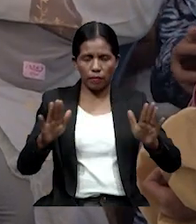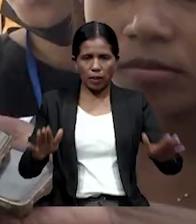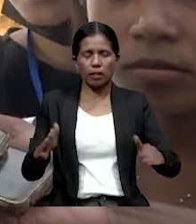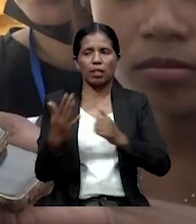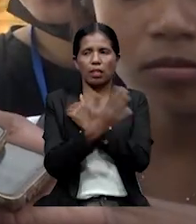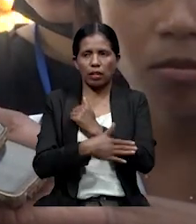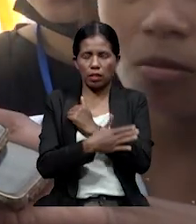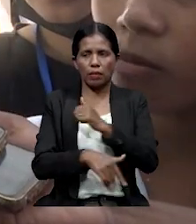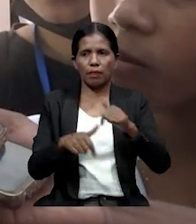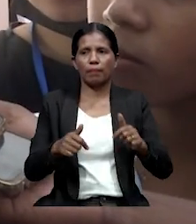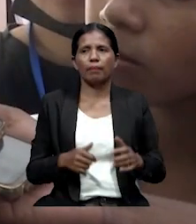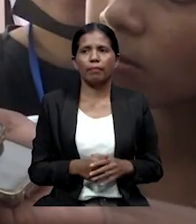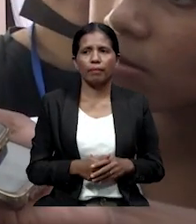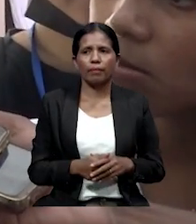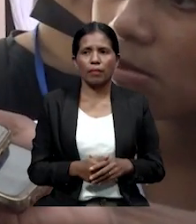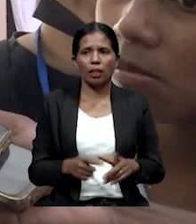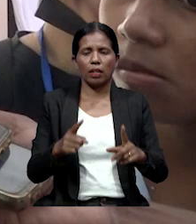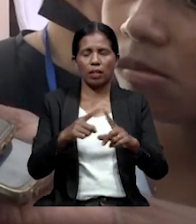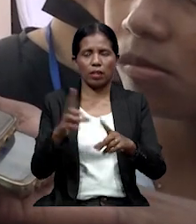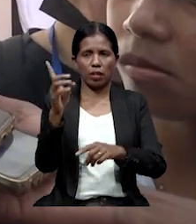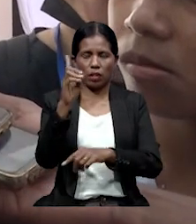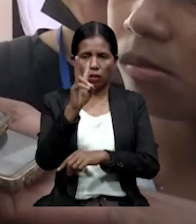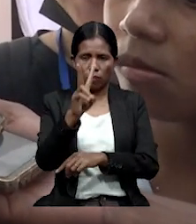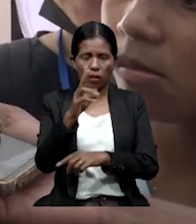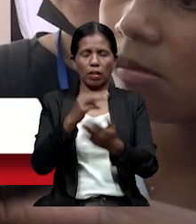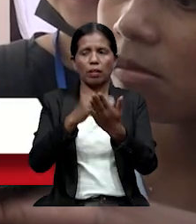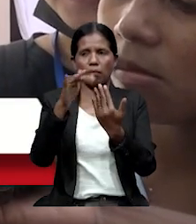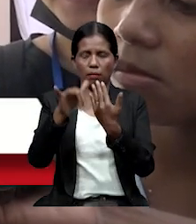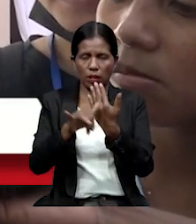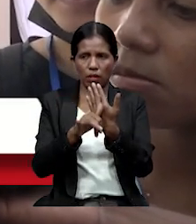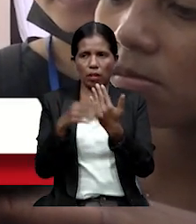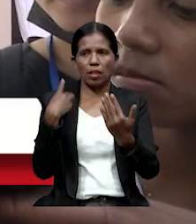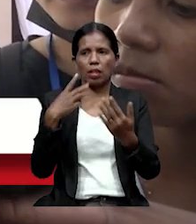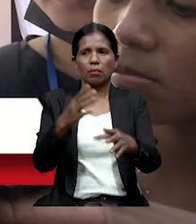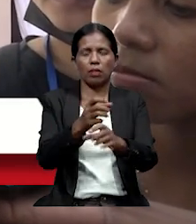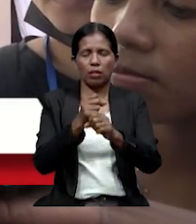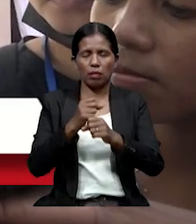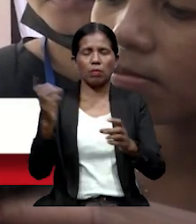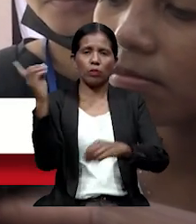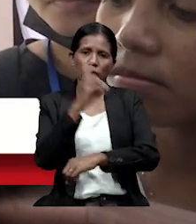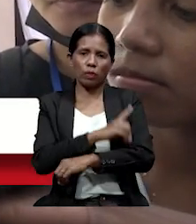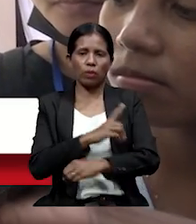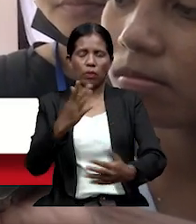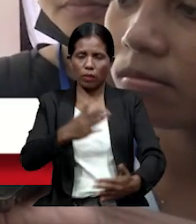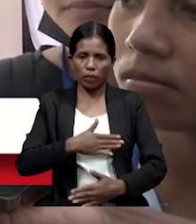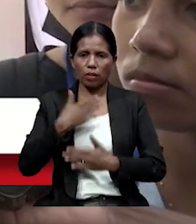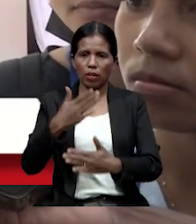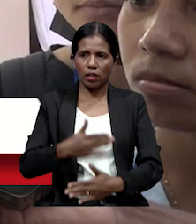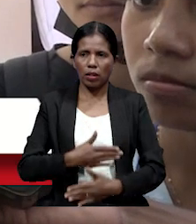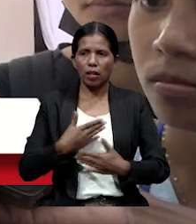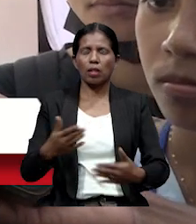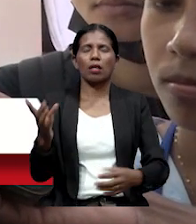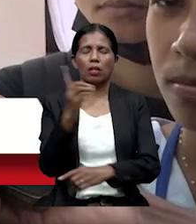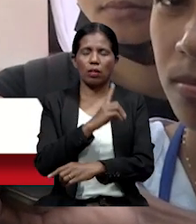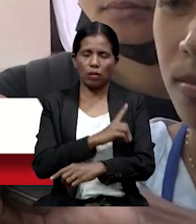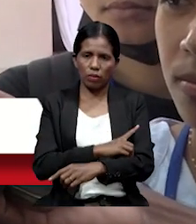railaran. Toh, dia 2 de maio, amisimo Loron Solo, Loron Vitoria